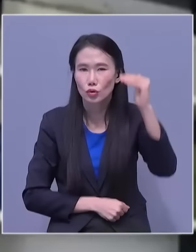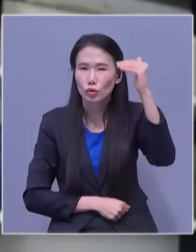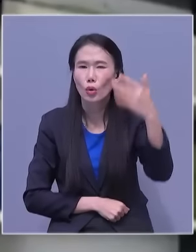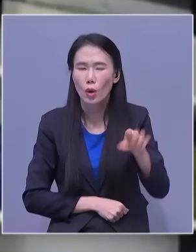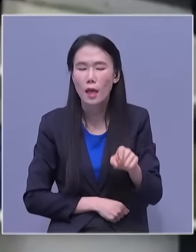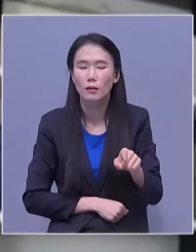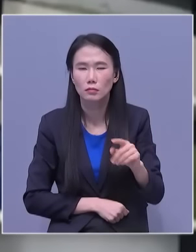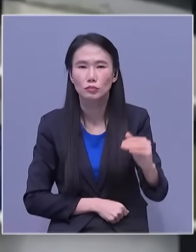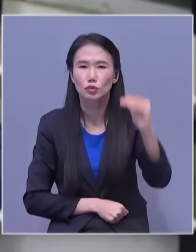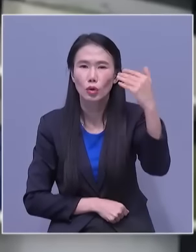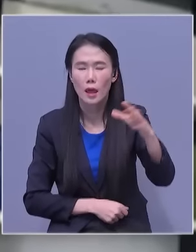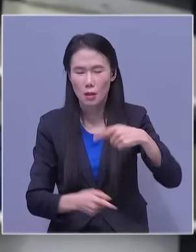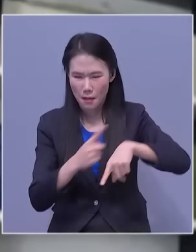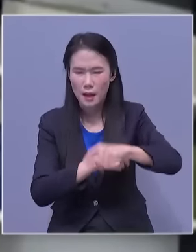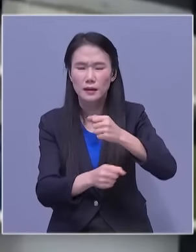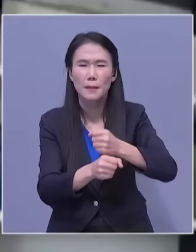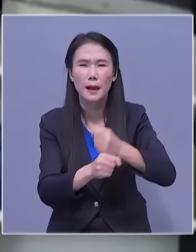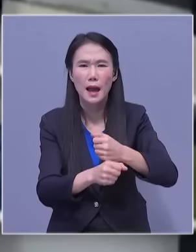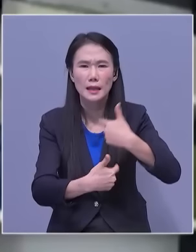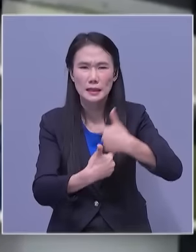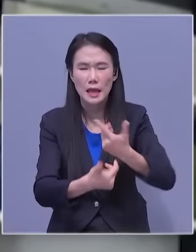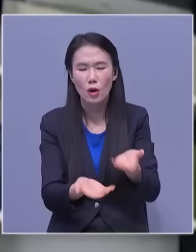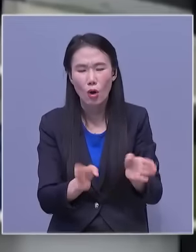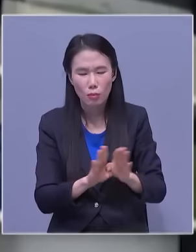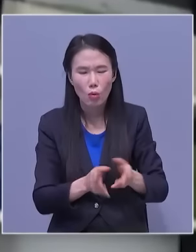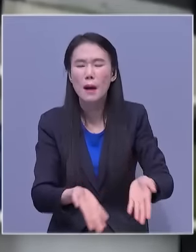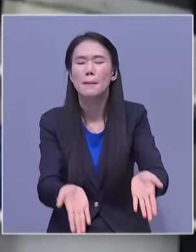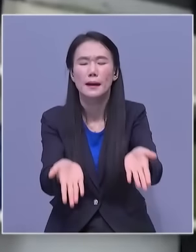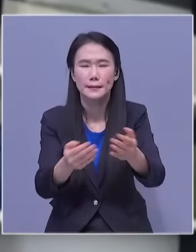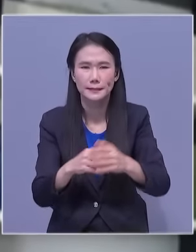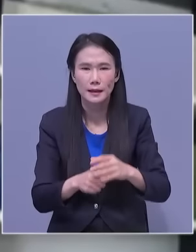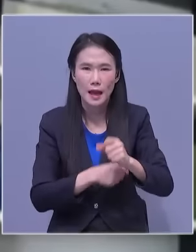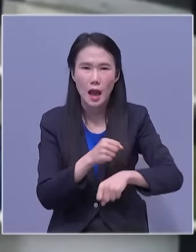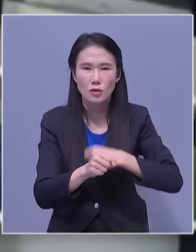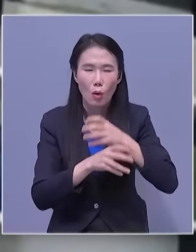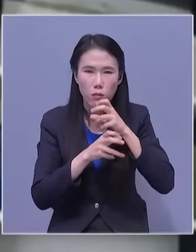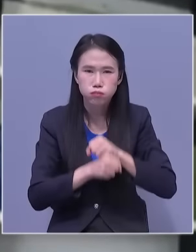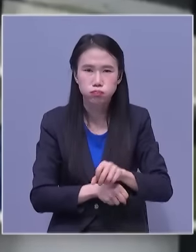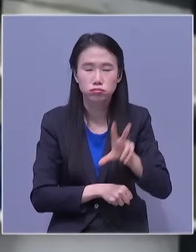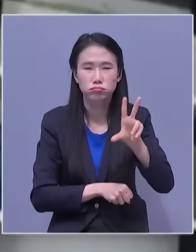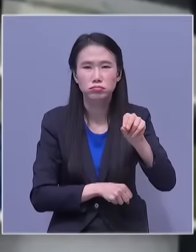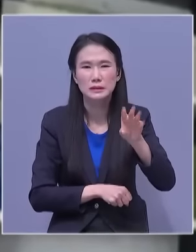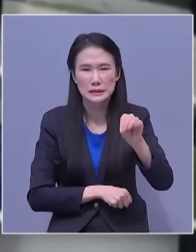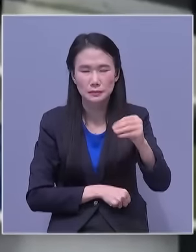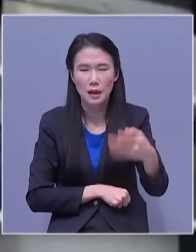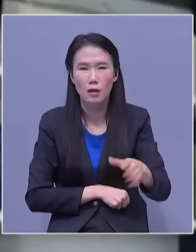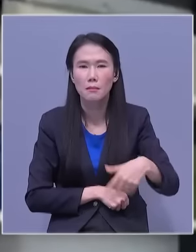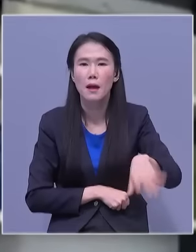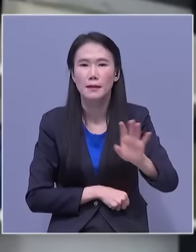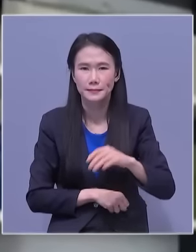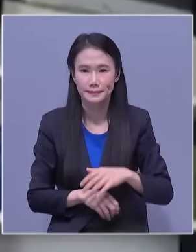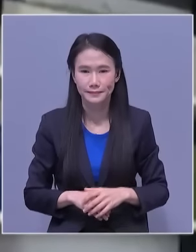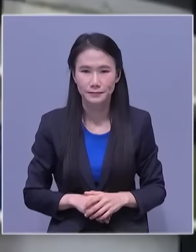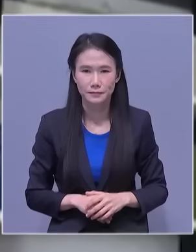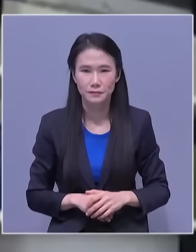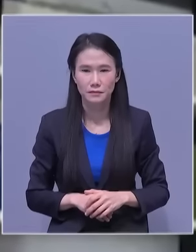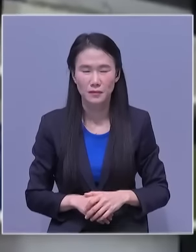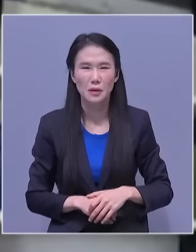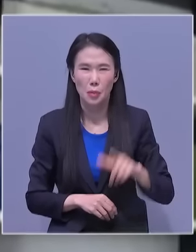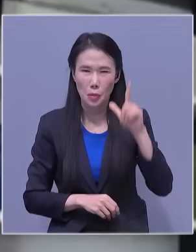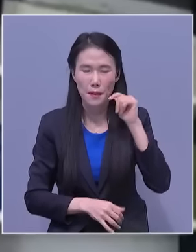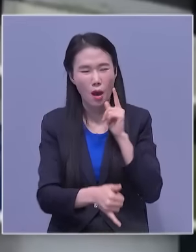อ่ะไปทำมาหากินเลี้ยงตัวเองเลี้ยงครอบครัวได้แล้วอายุก็ตง 3-410 10แล้วด่า